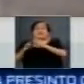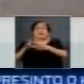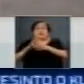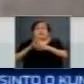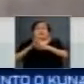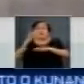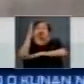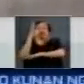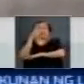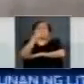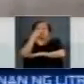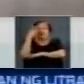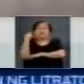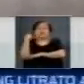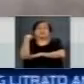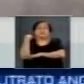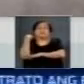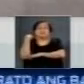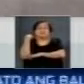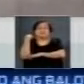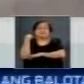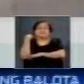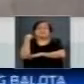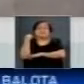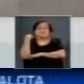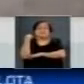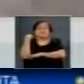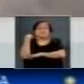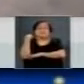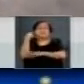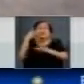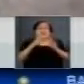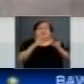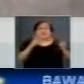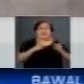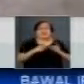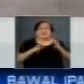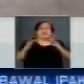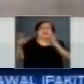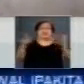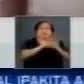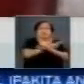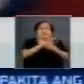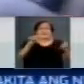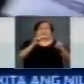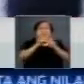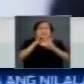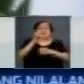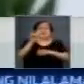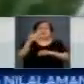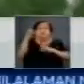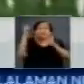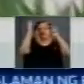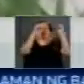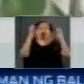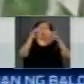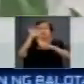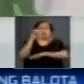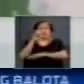mga puno dahil itong lugar na ito ay talagang devastated ng salantain ng bagyong